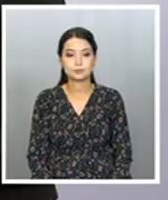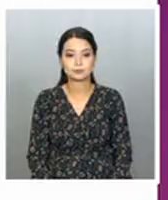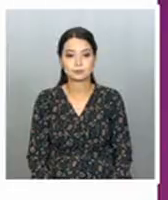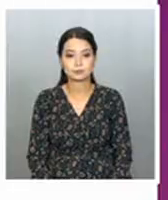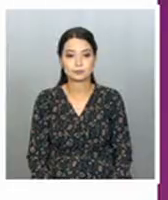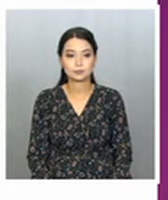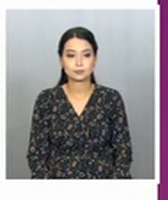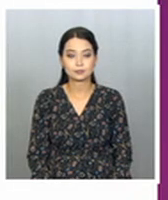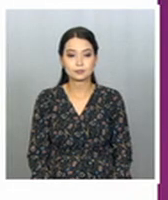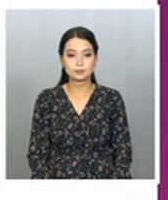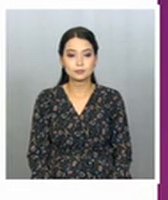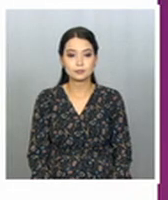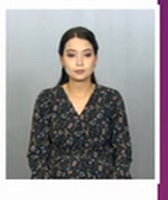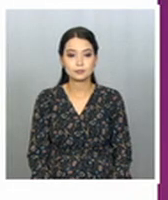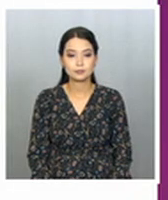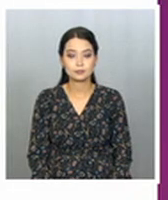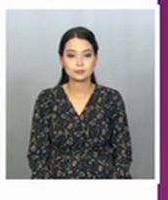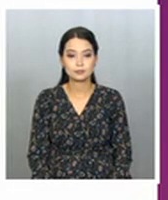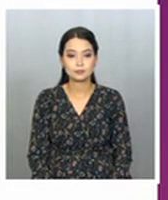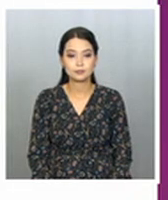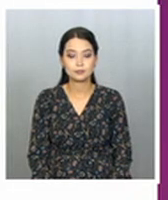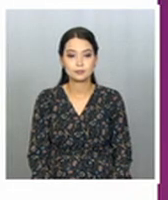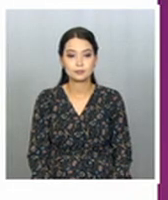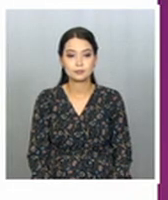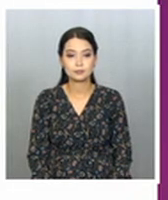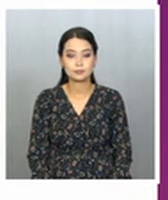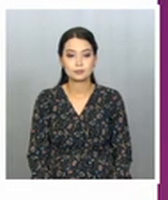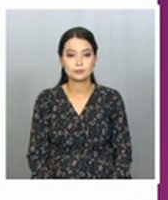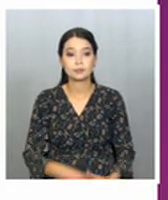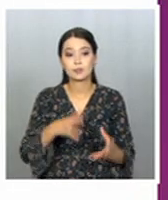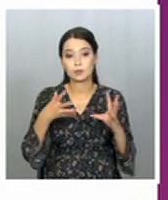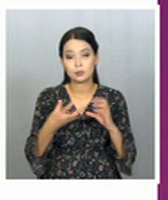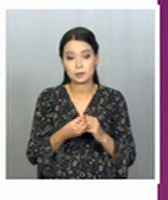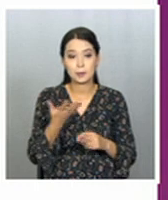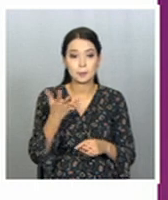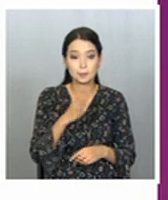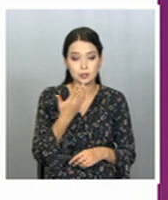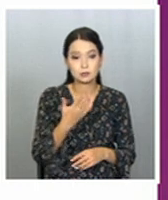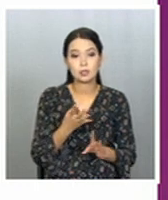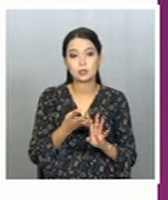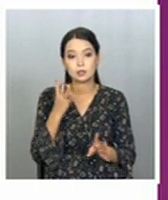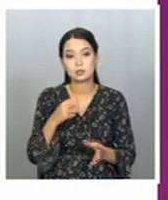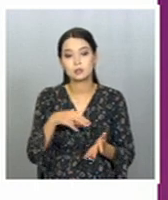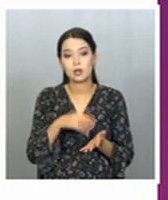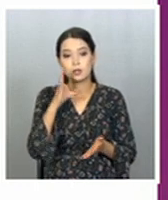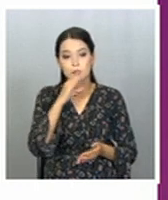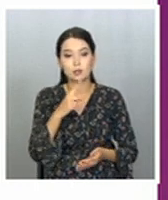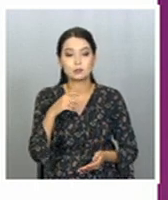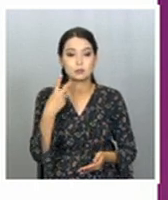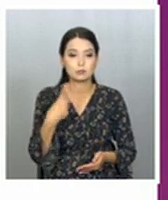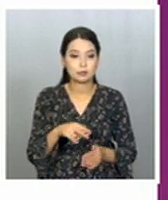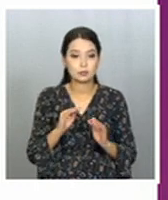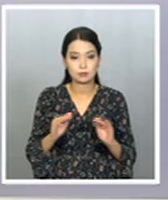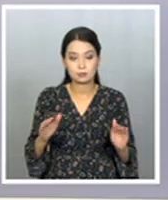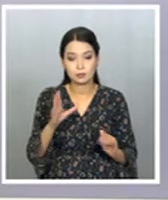Нәтижесінден 120 деген сандаламыз. Яғни асханада 5 оқушыдан кезекке 120 тәсіл арқылы алмастыра